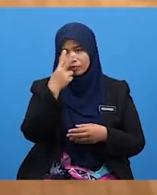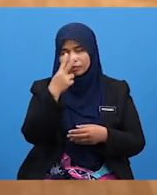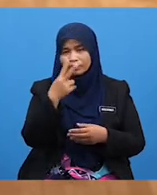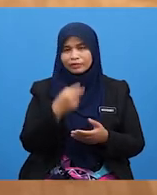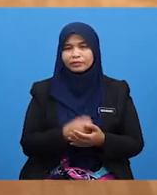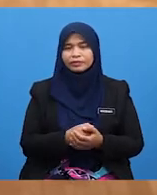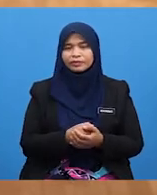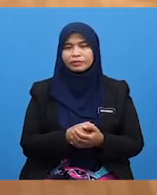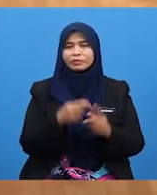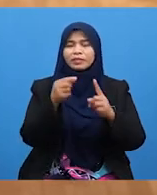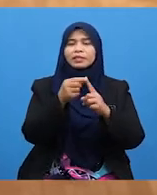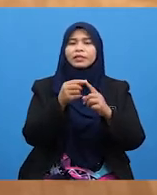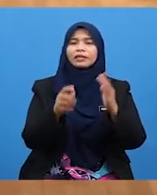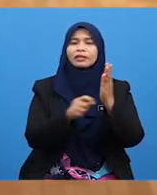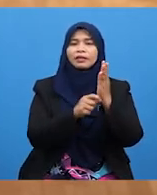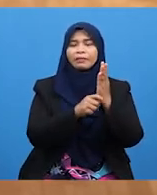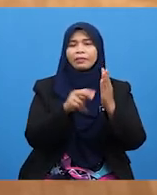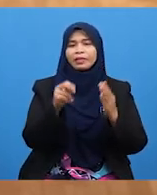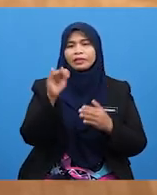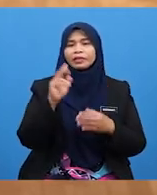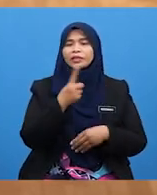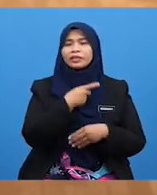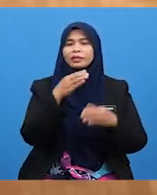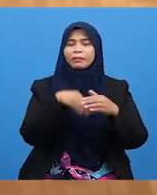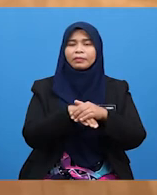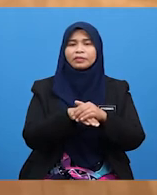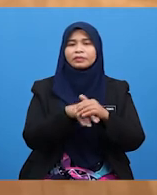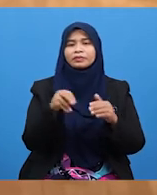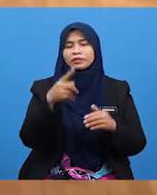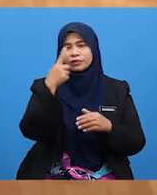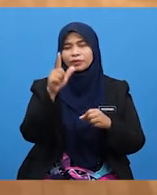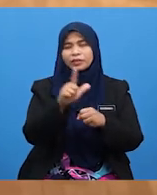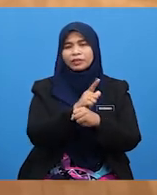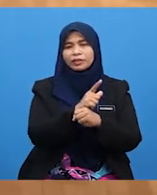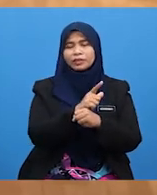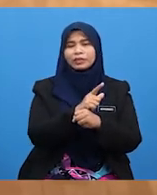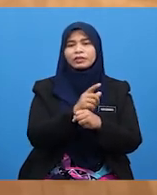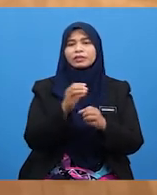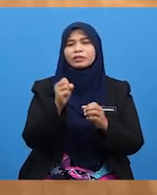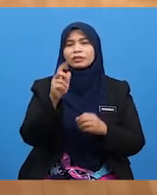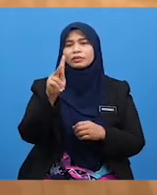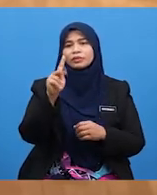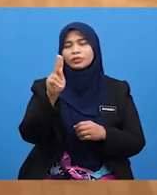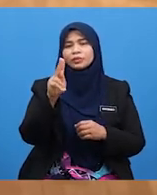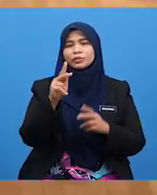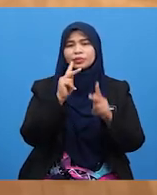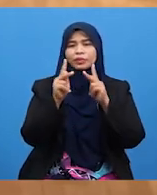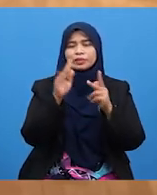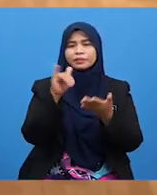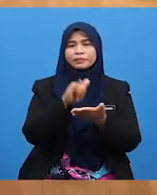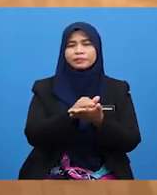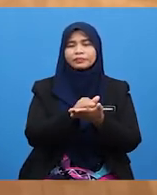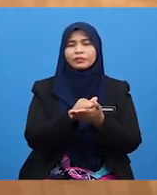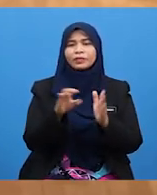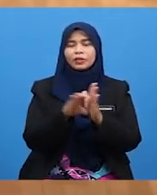perkataan tambahan yang kita masukkan untuk lengkapkan suku kata tersebut. Okey? Contohnya